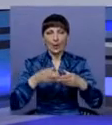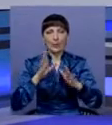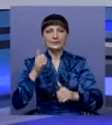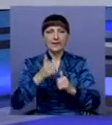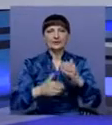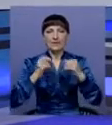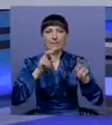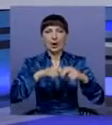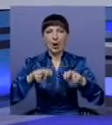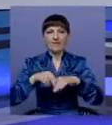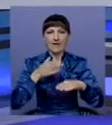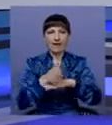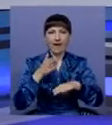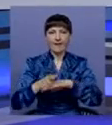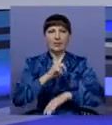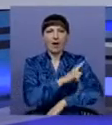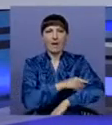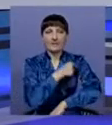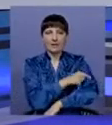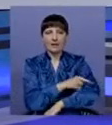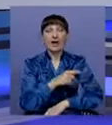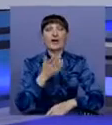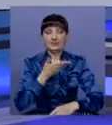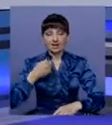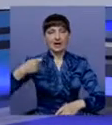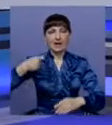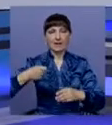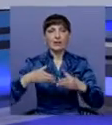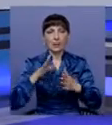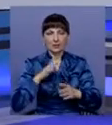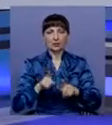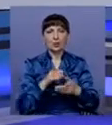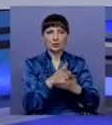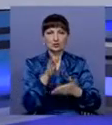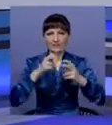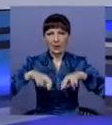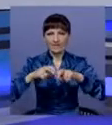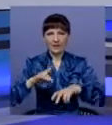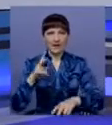ежедневно проверяют аптеки города. В очередной рейд отправилась и моя коллега Аяна Нураш.